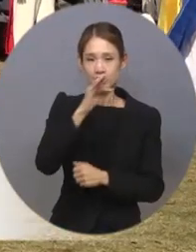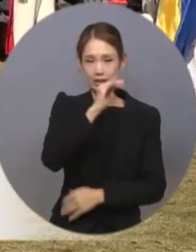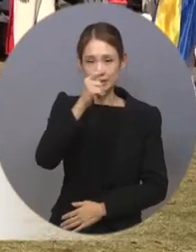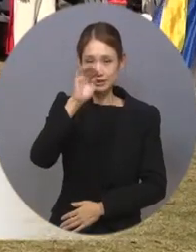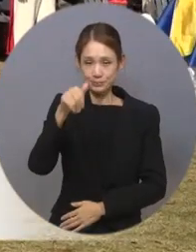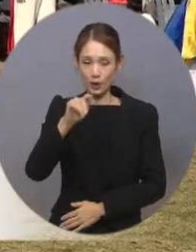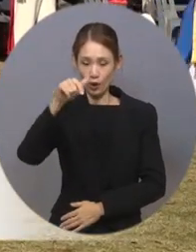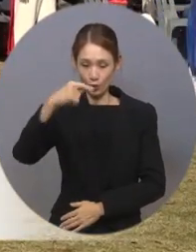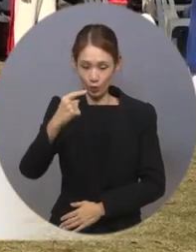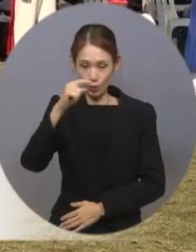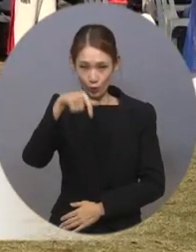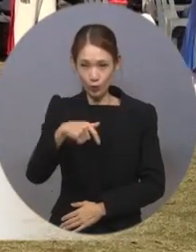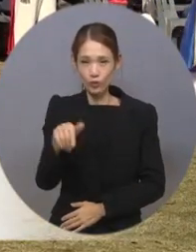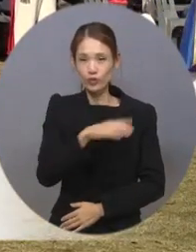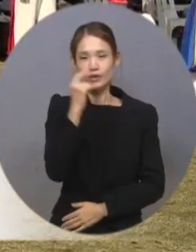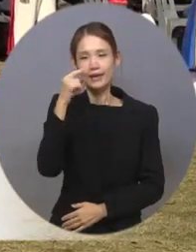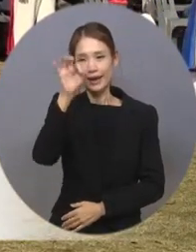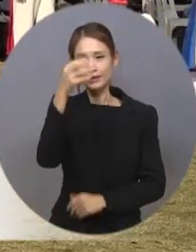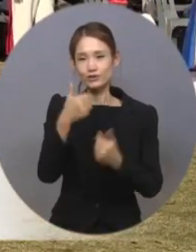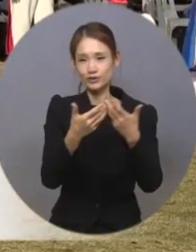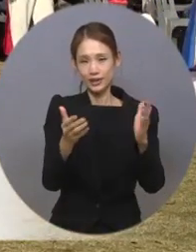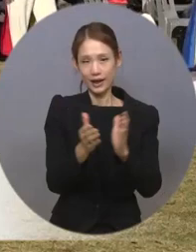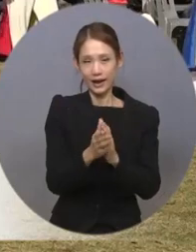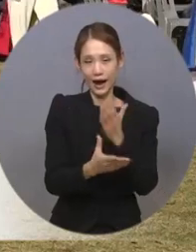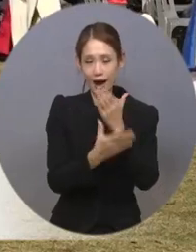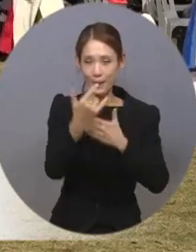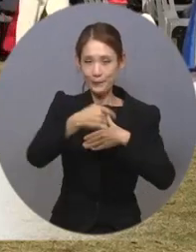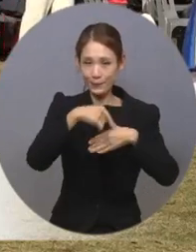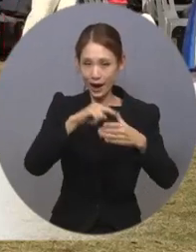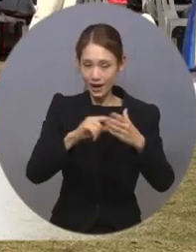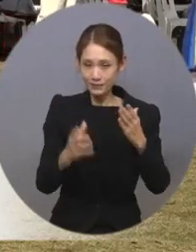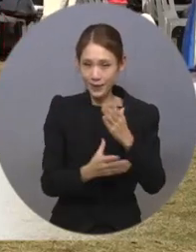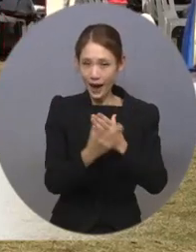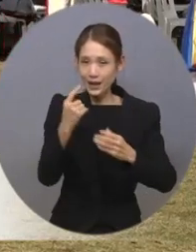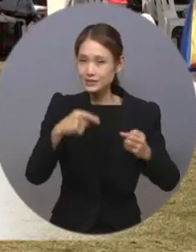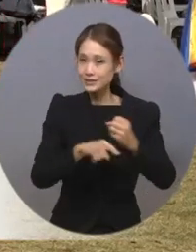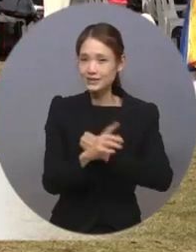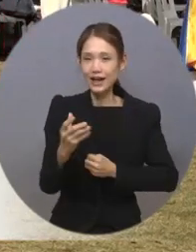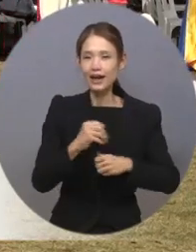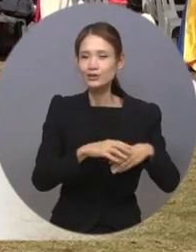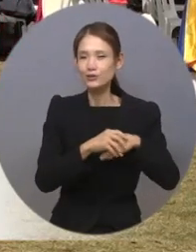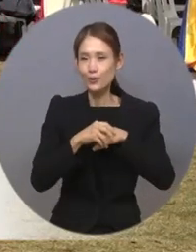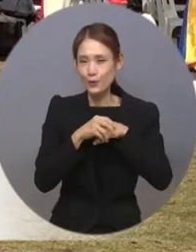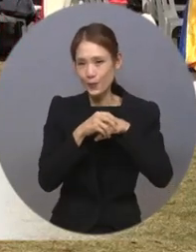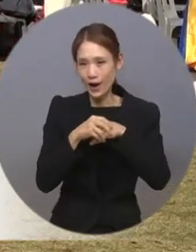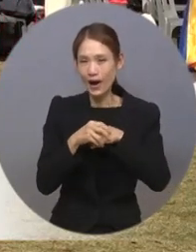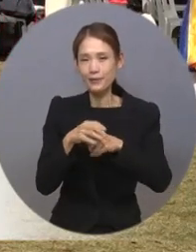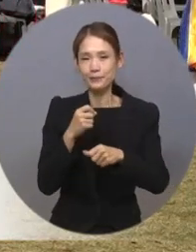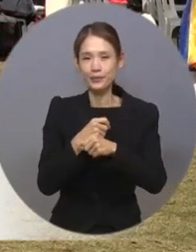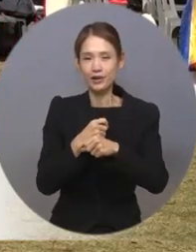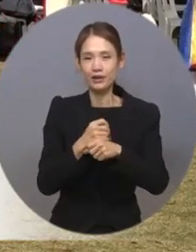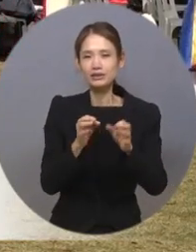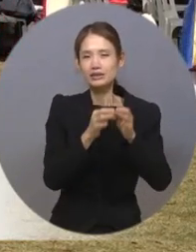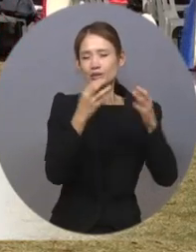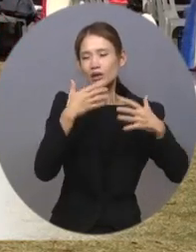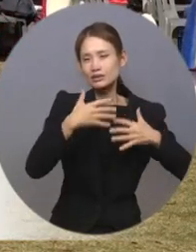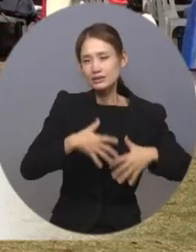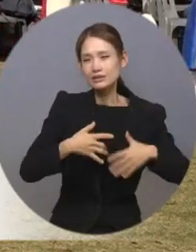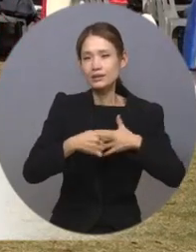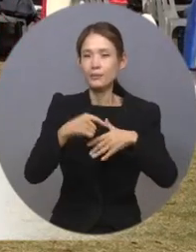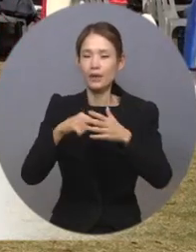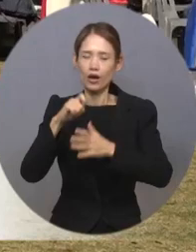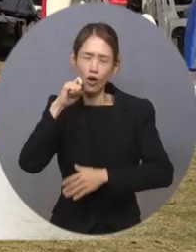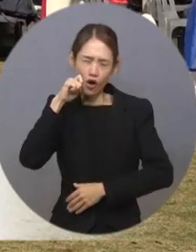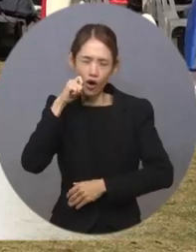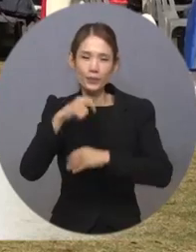또는 우리 예술 댄 들이 한마음 한뜻으로 합하고 어 그 동안 지친 마음과 어려운